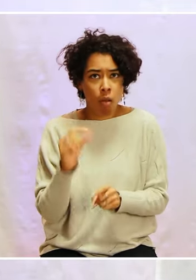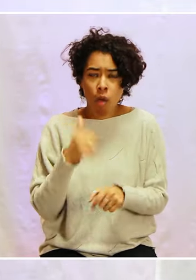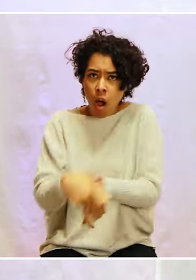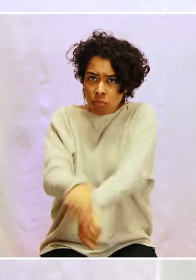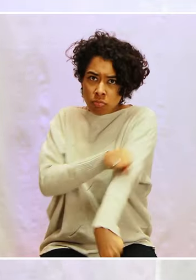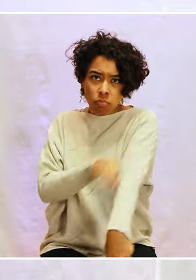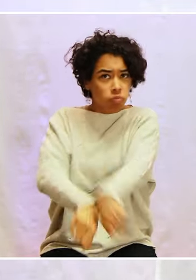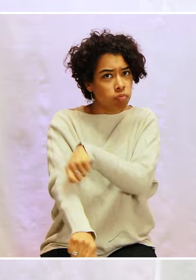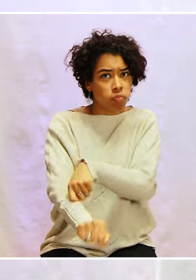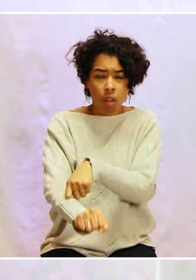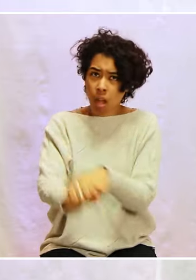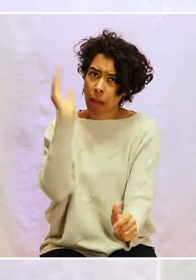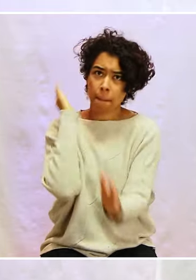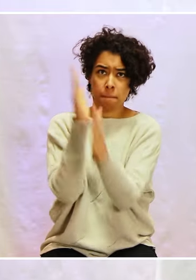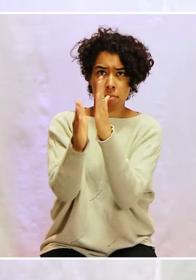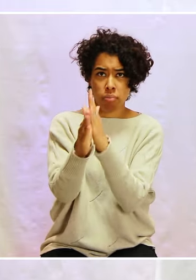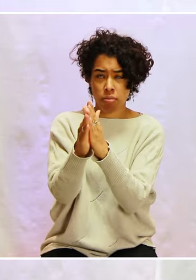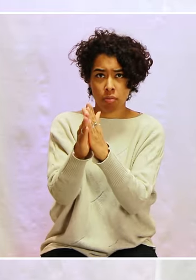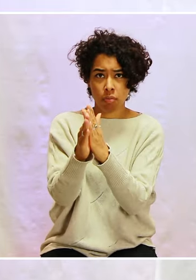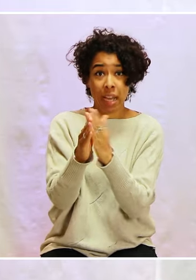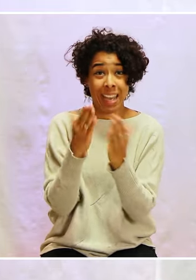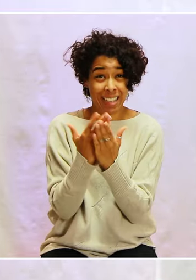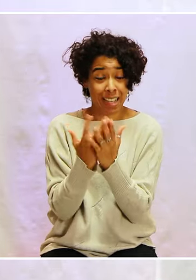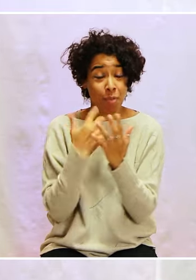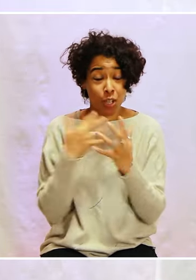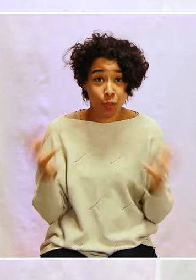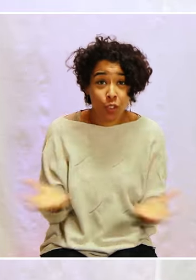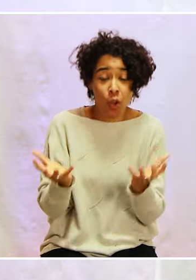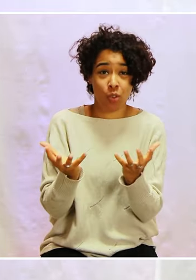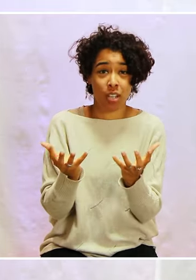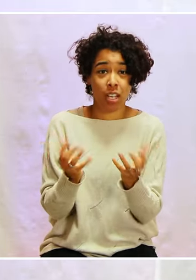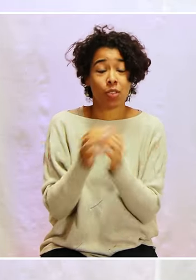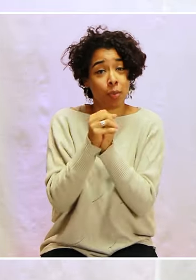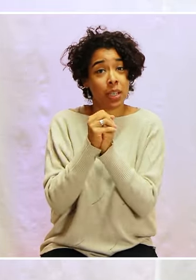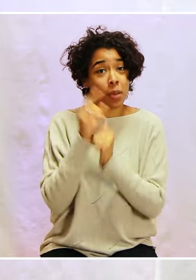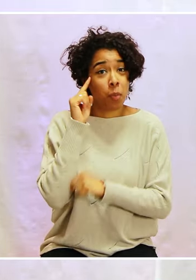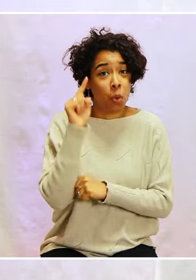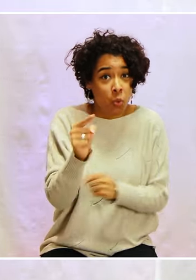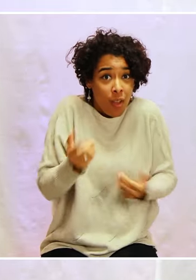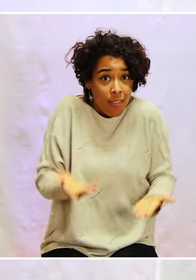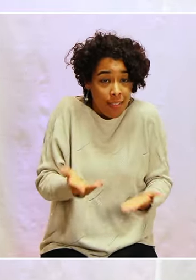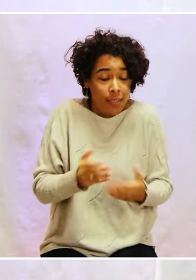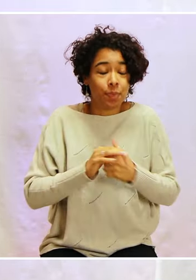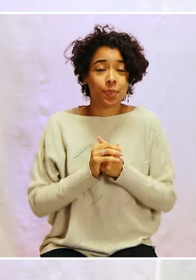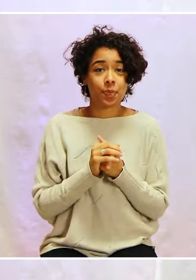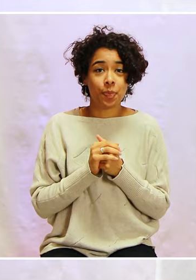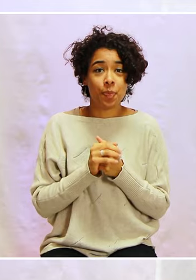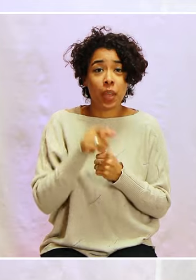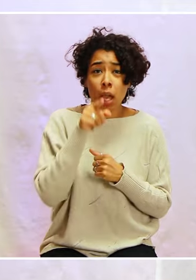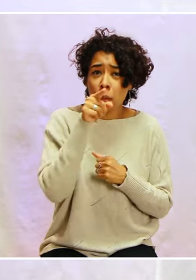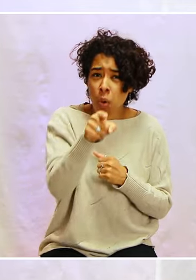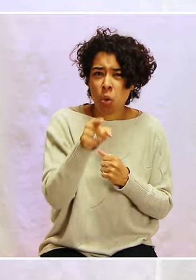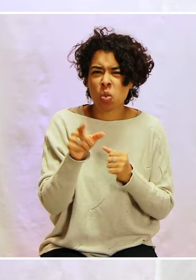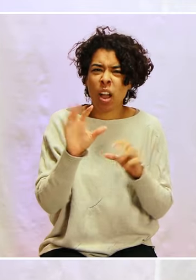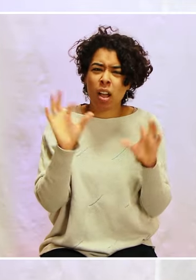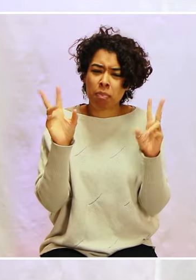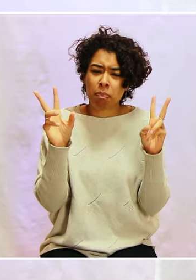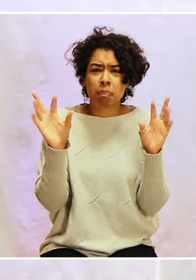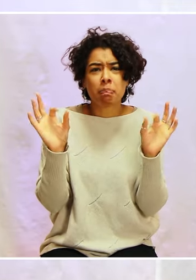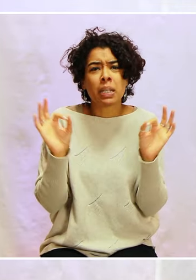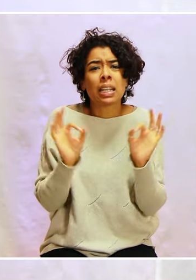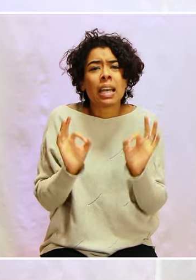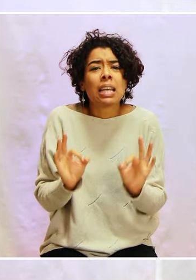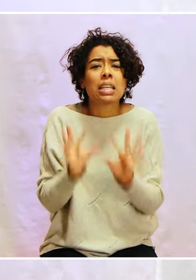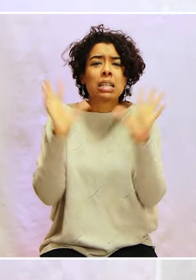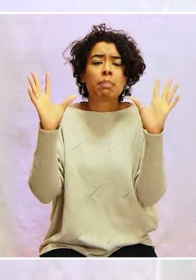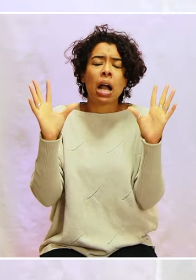la seule grâce de Dieu et j'aimerais t'encourager aujourd'hui comme cela et prier dans ce sens-là pour toi aujourd'hui afin que tu sortes de cette prison que tu